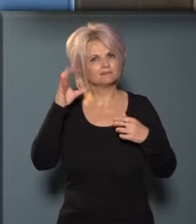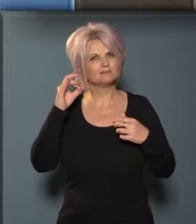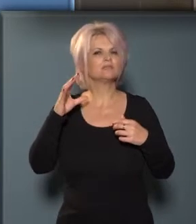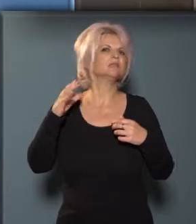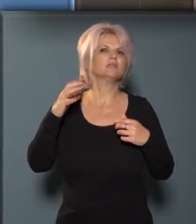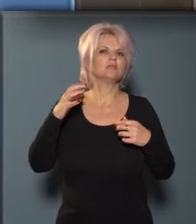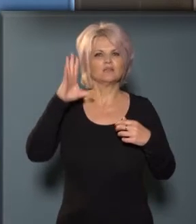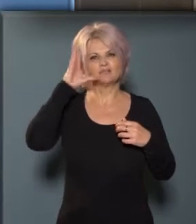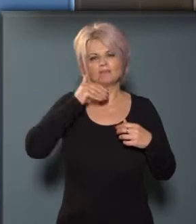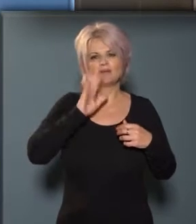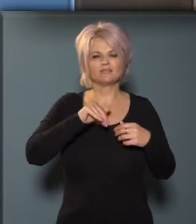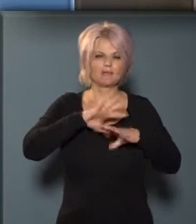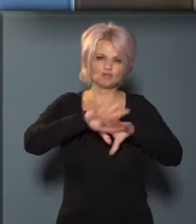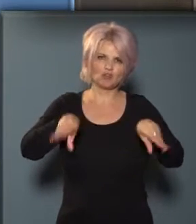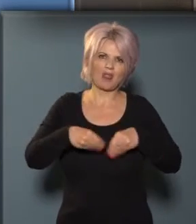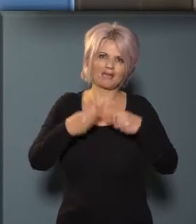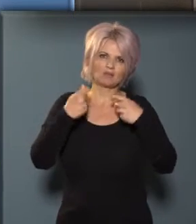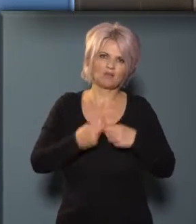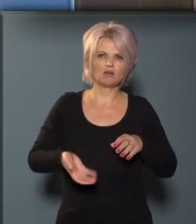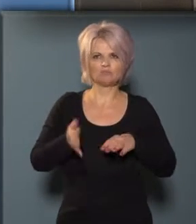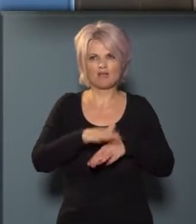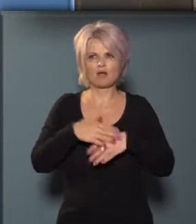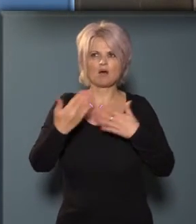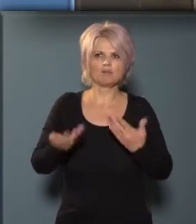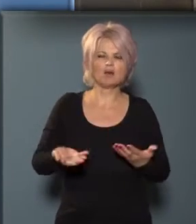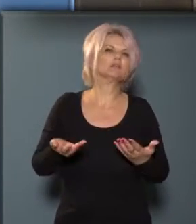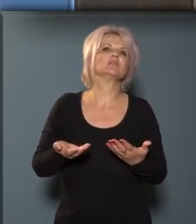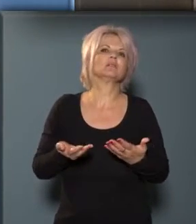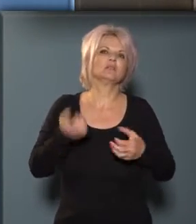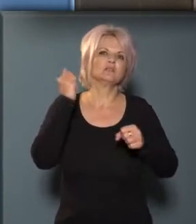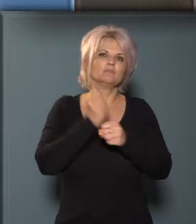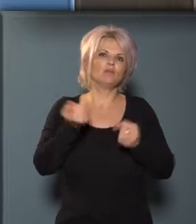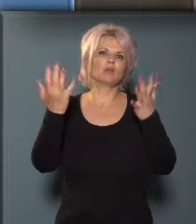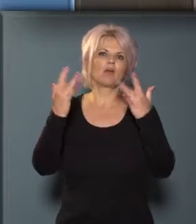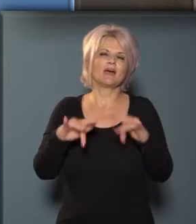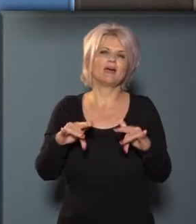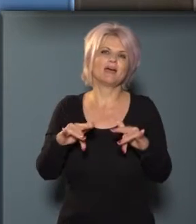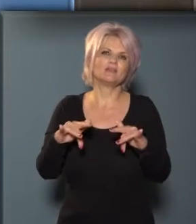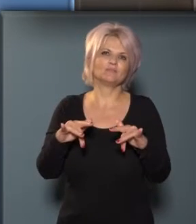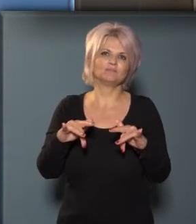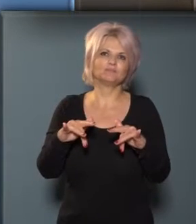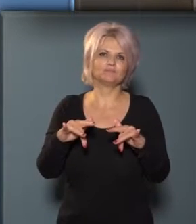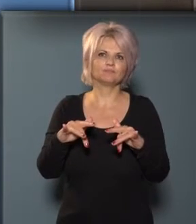ugye családtag elvesztéstől kezdve a munkahelyeknek a